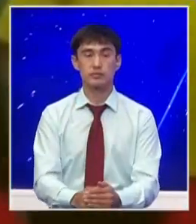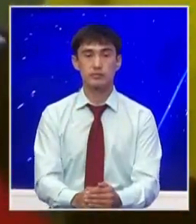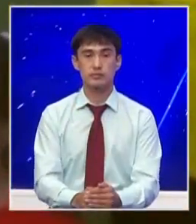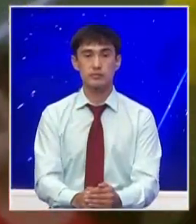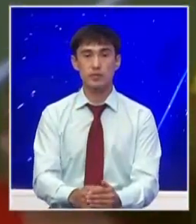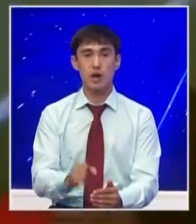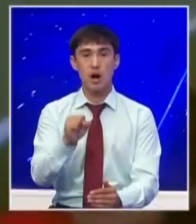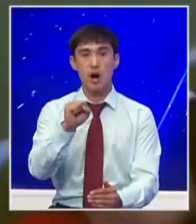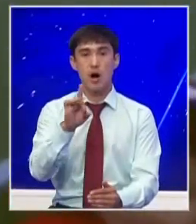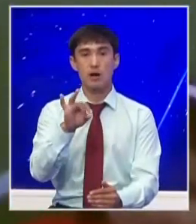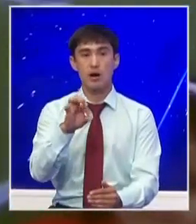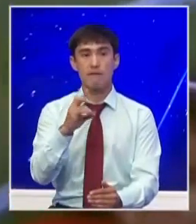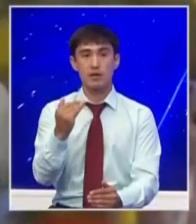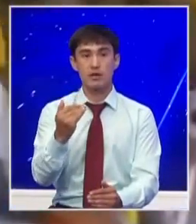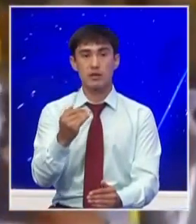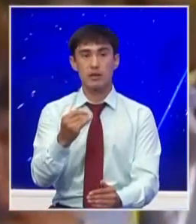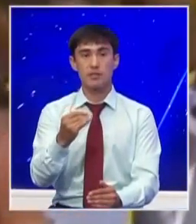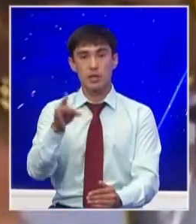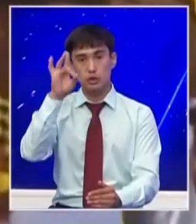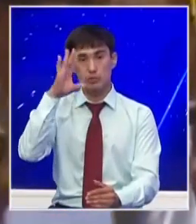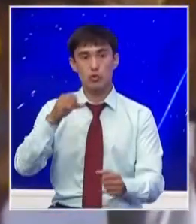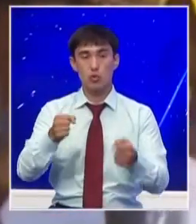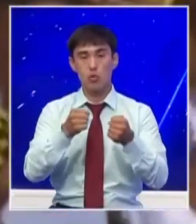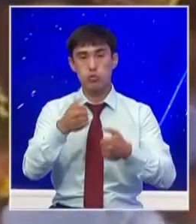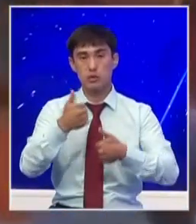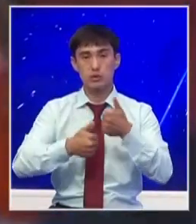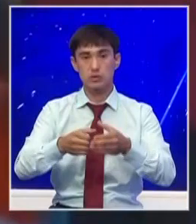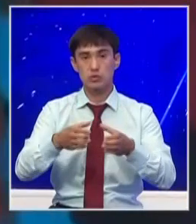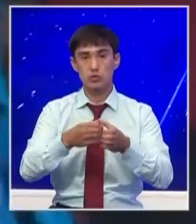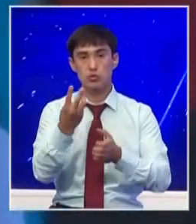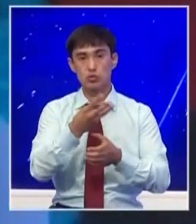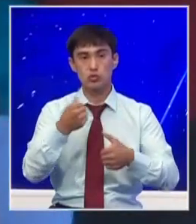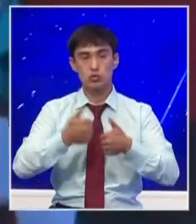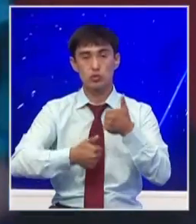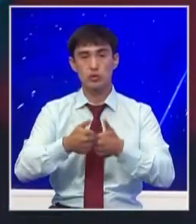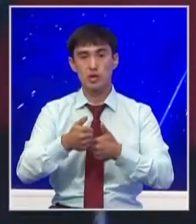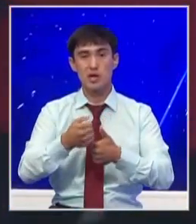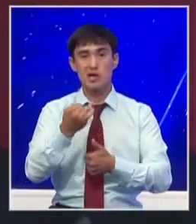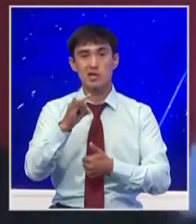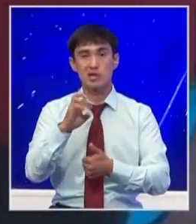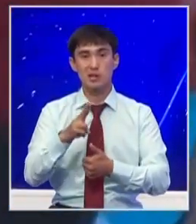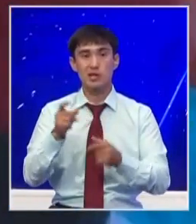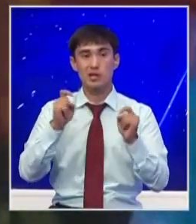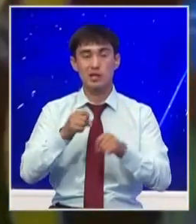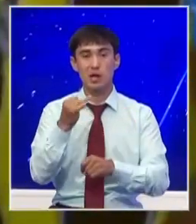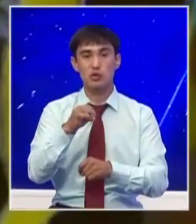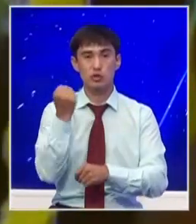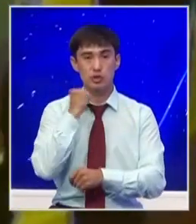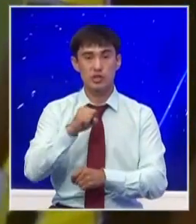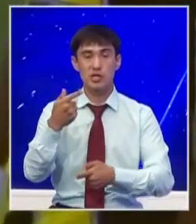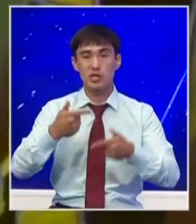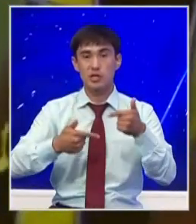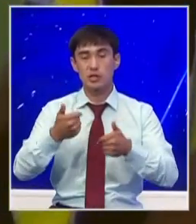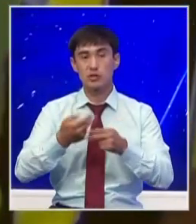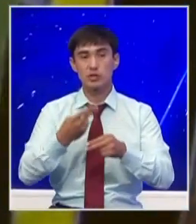Сауд Арабиясының Аль-Иттихад араб чемпиондары кубогының топтық кезеңінің үшінші турында Ирактан келген Аль-Шортты жеңді. Кездесу